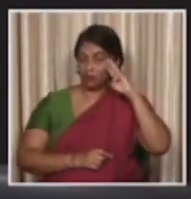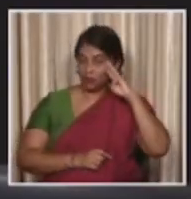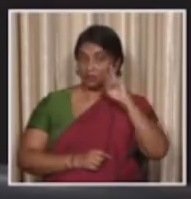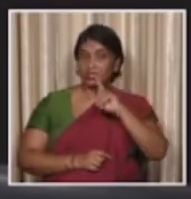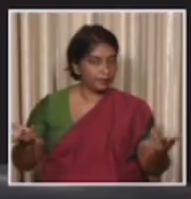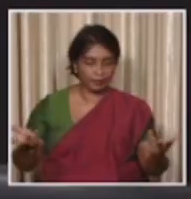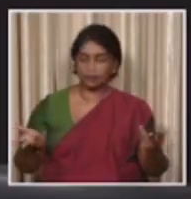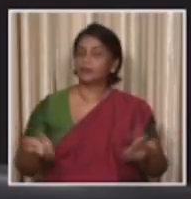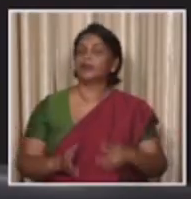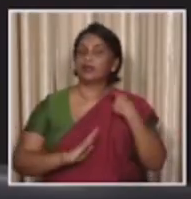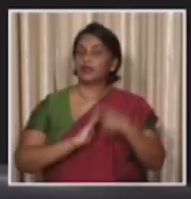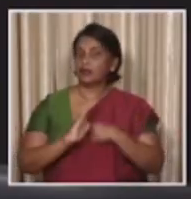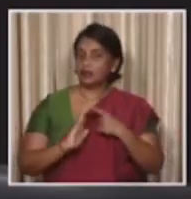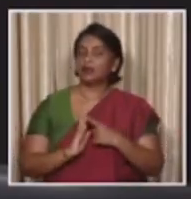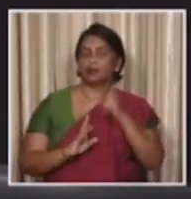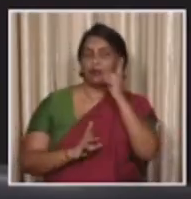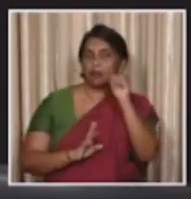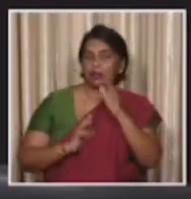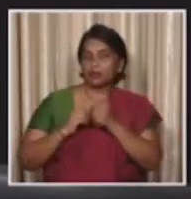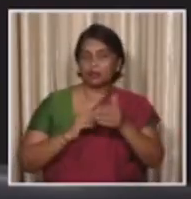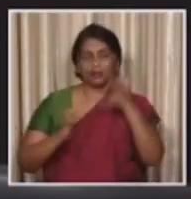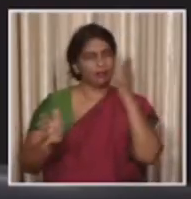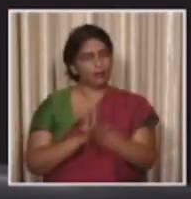දුන්න නැත්තම් ලංකාවේ අත්අඩා බැලීමක් හරි